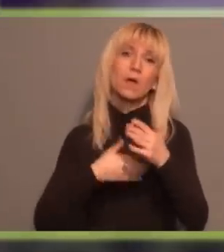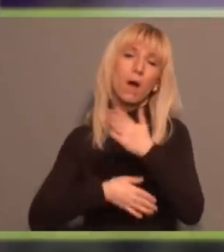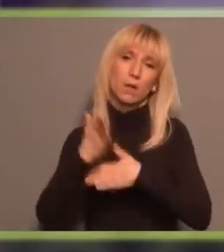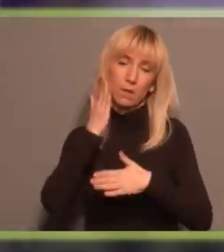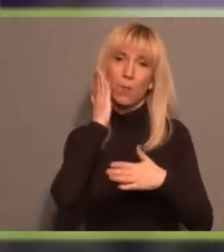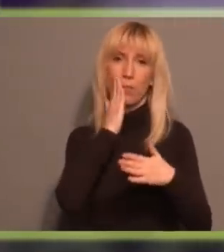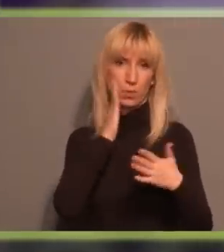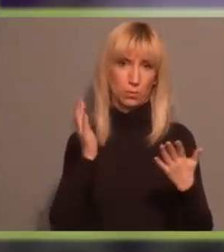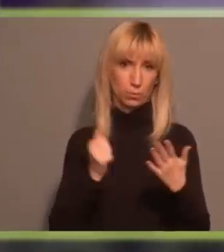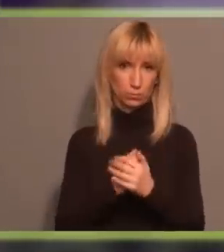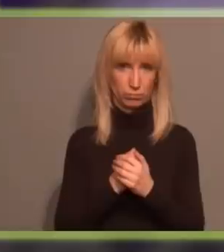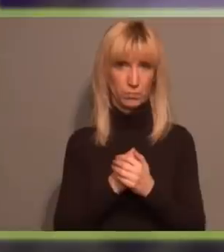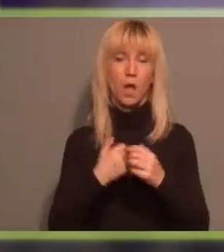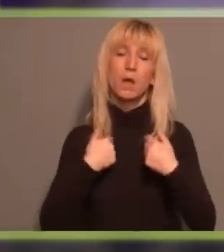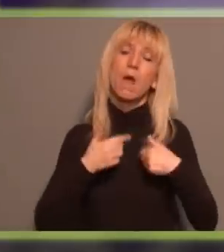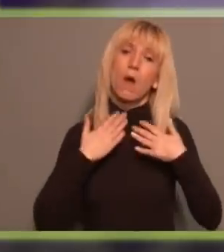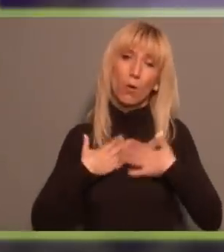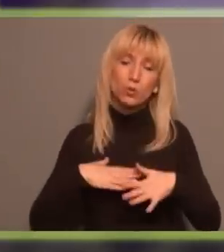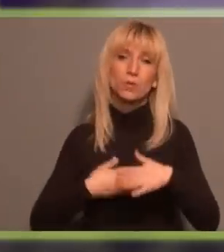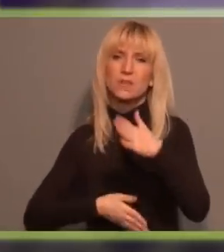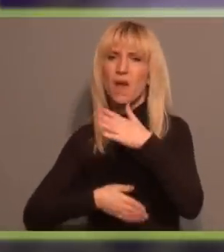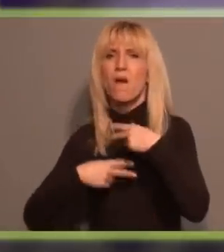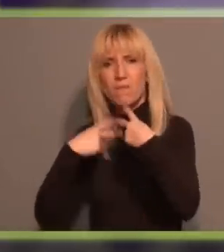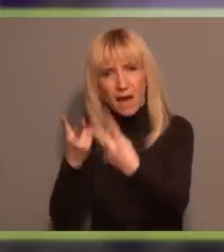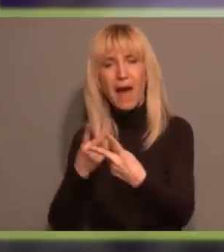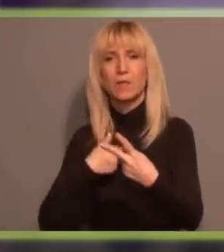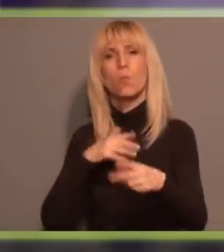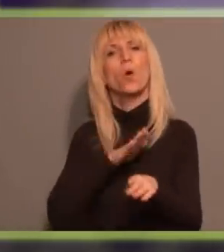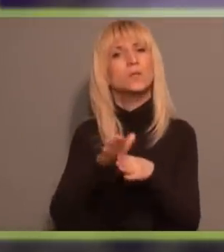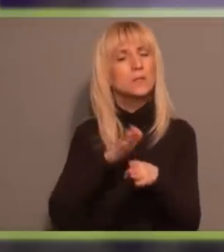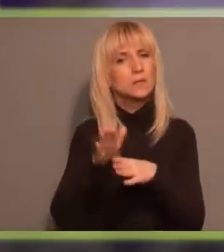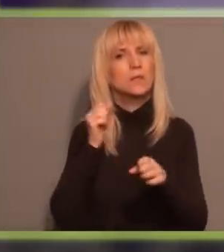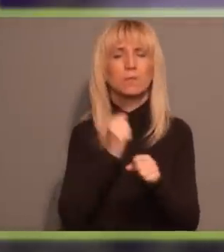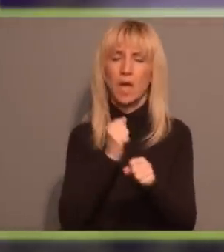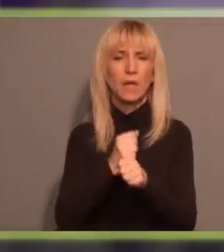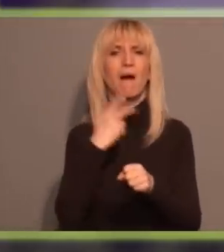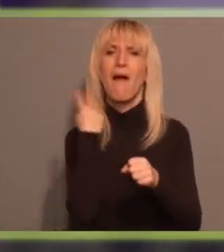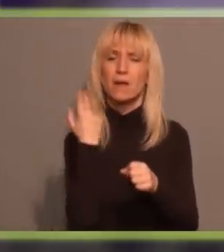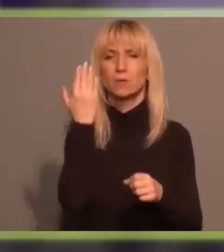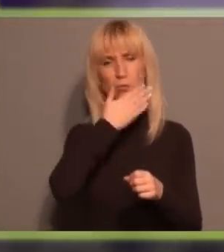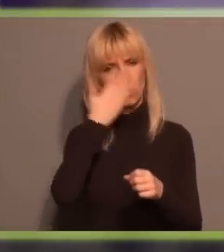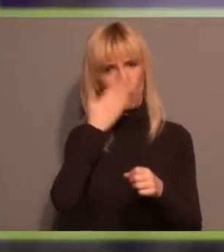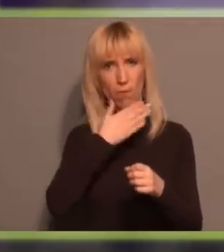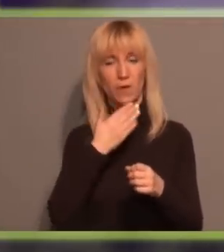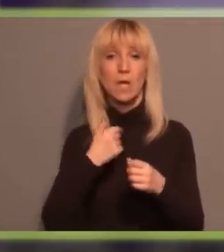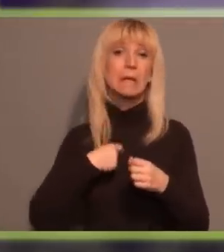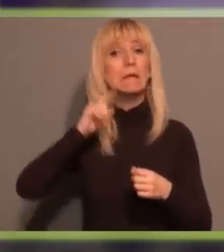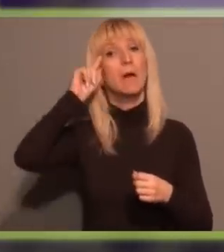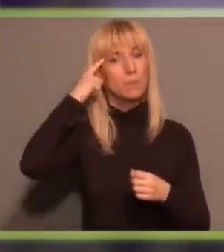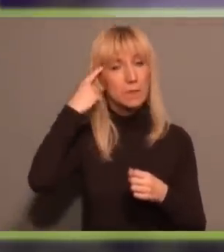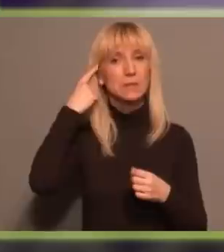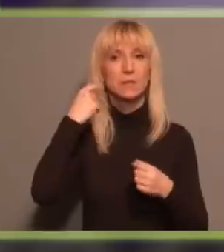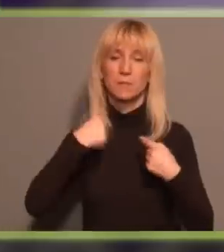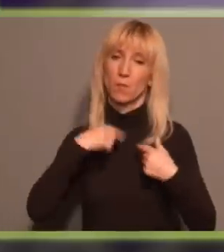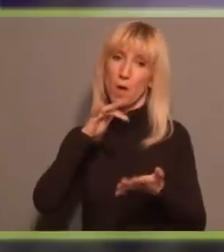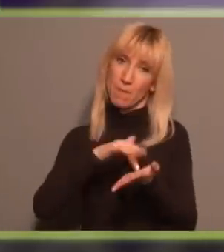Ameriku. Hoću da idem, da vratim u mom sistem koji sam ja izrazila u engleskom školovanju i ja